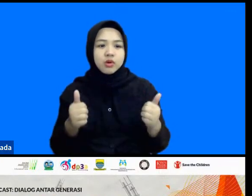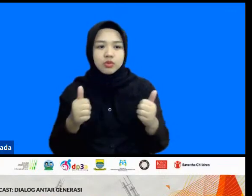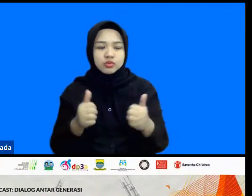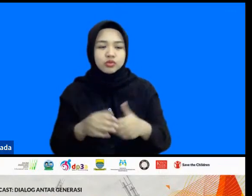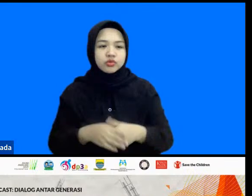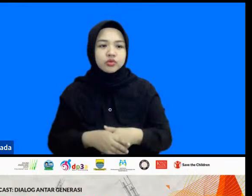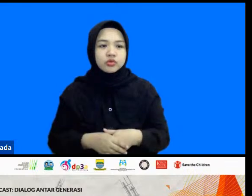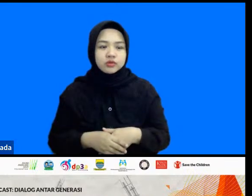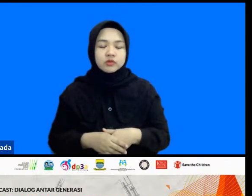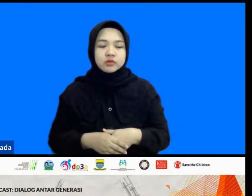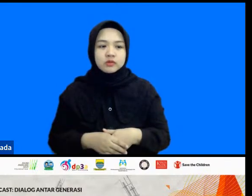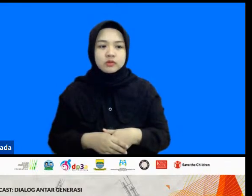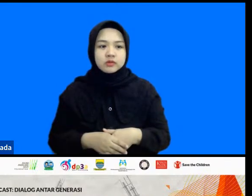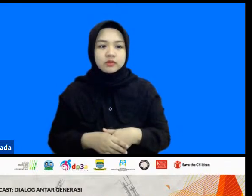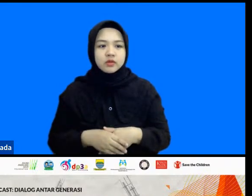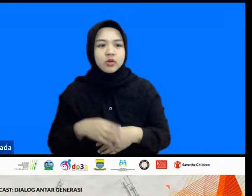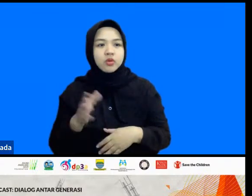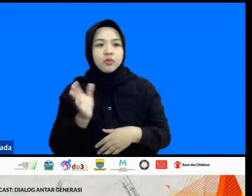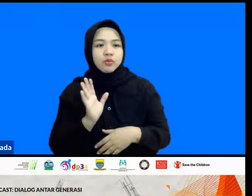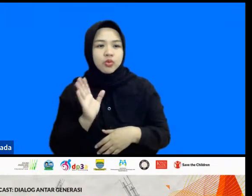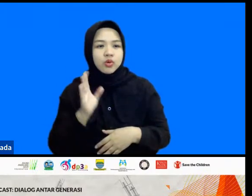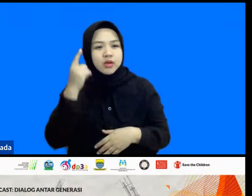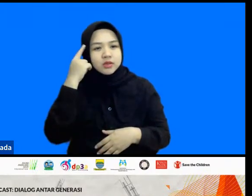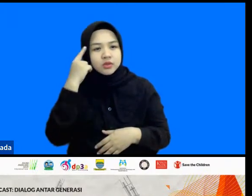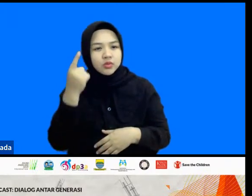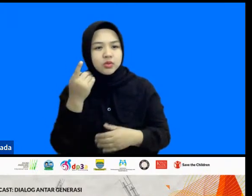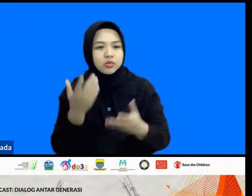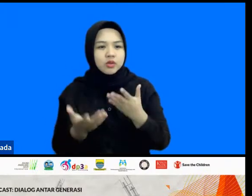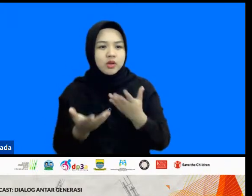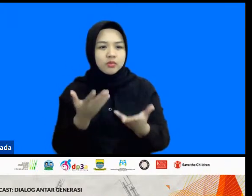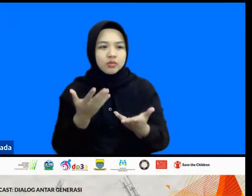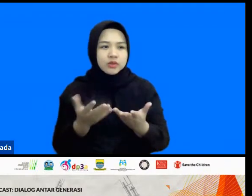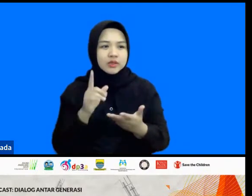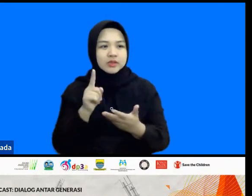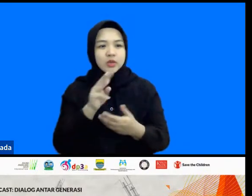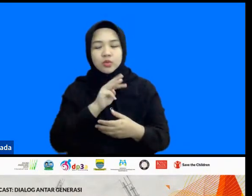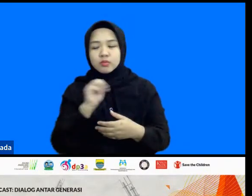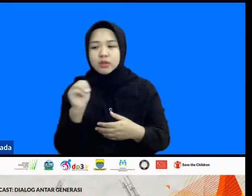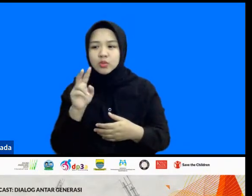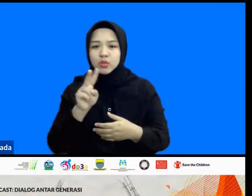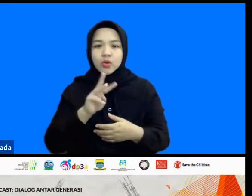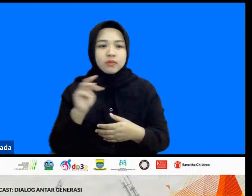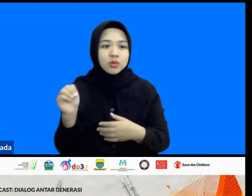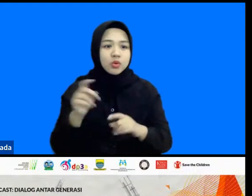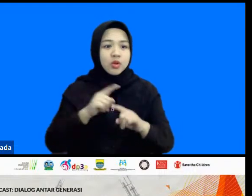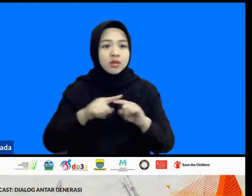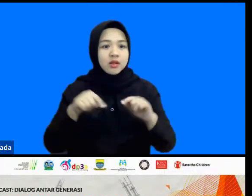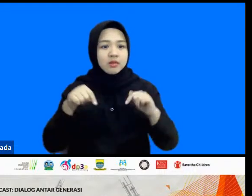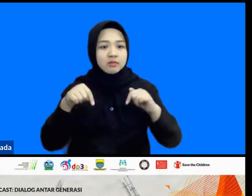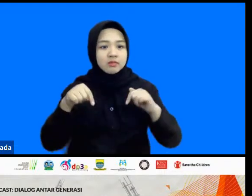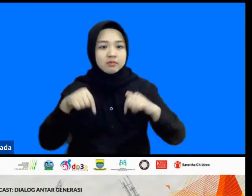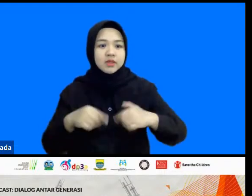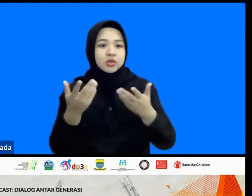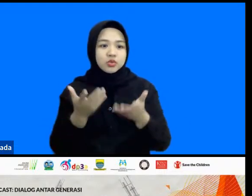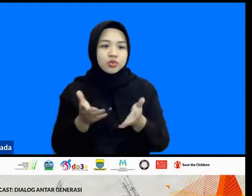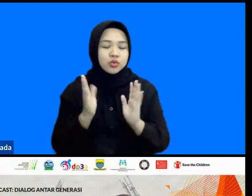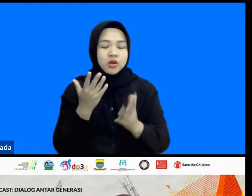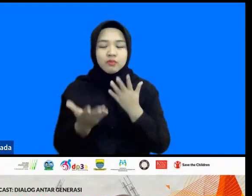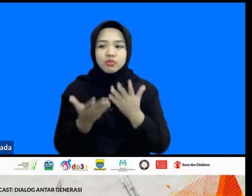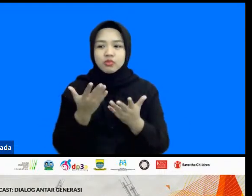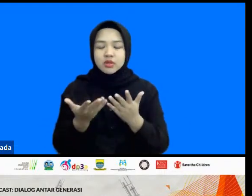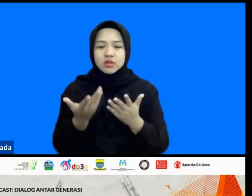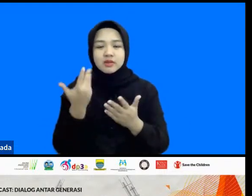eh, apa ya, bukan sesuatu yang mungkin dalam 1 minggu 2 minggu gitu ya, tapi ini sudah mungkin dipupuk tadi